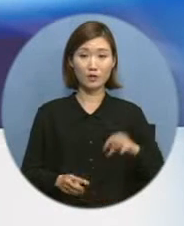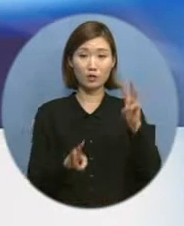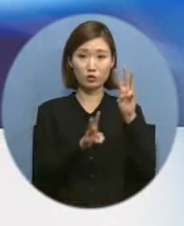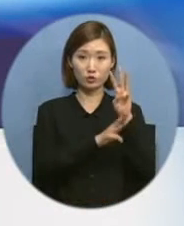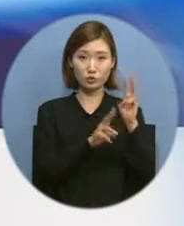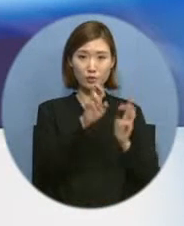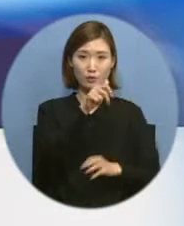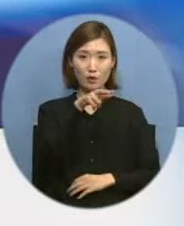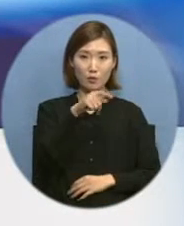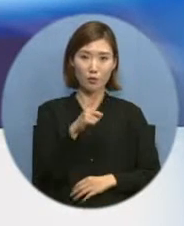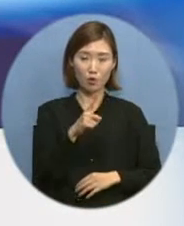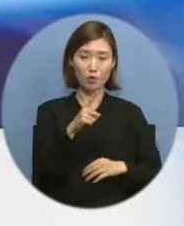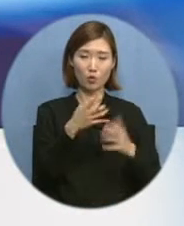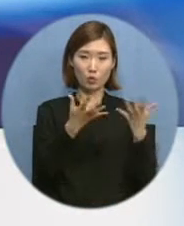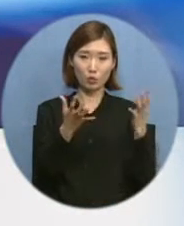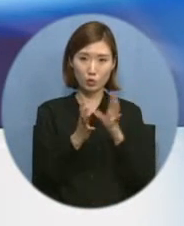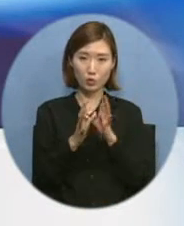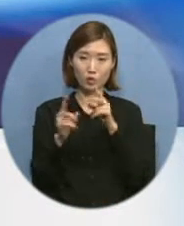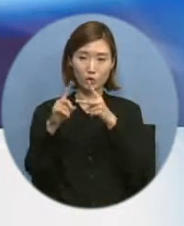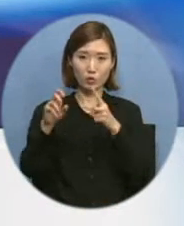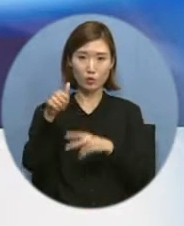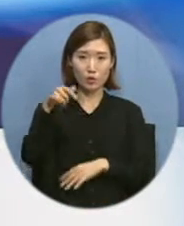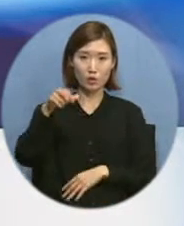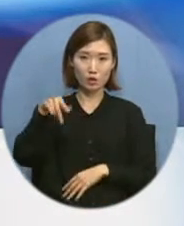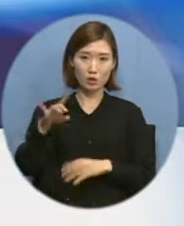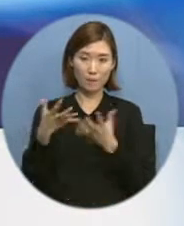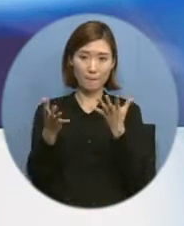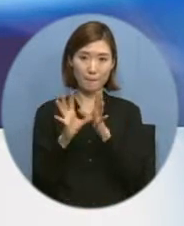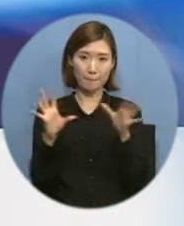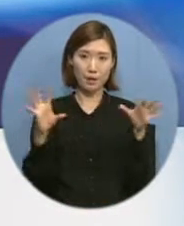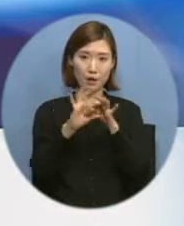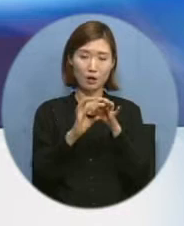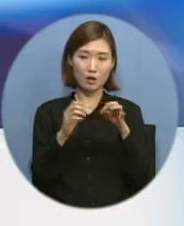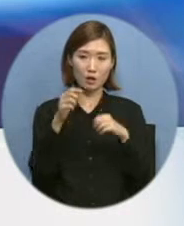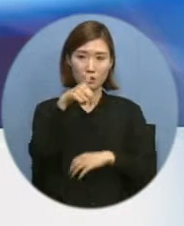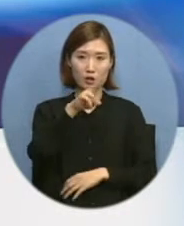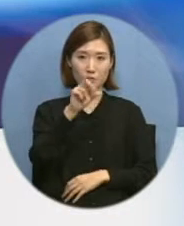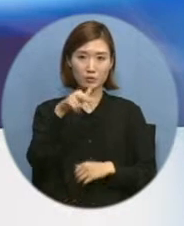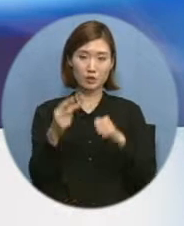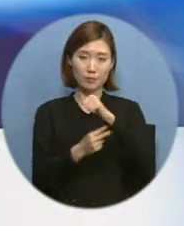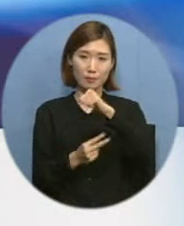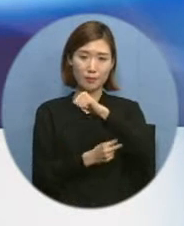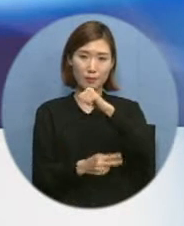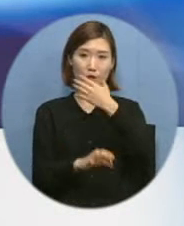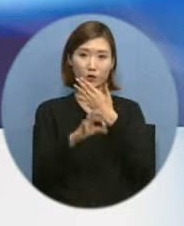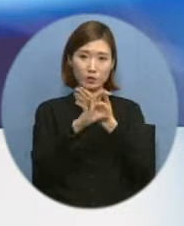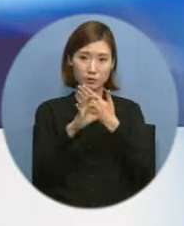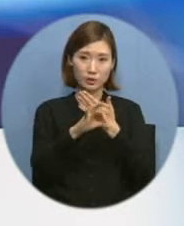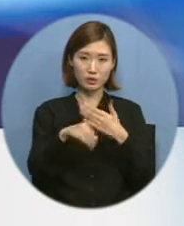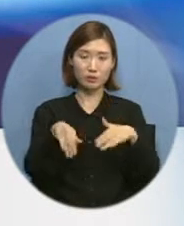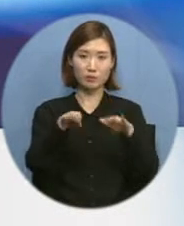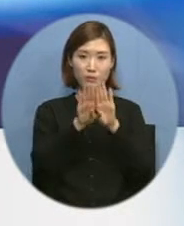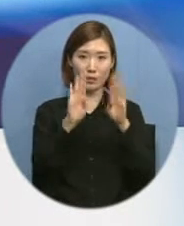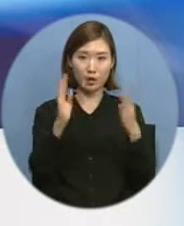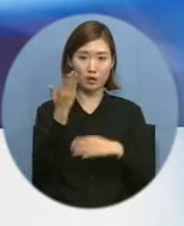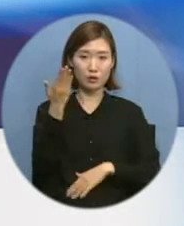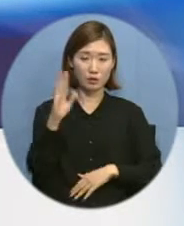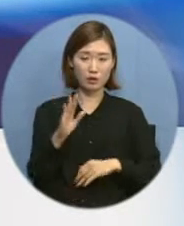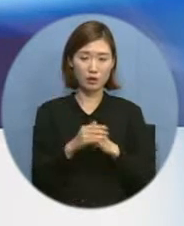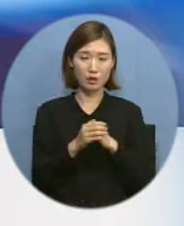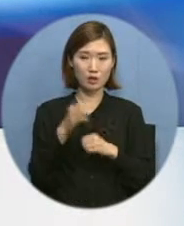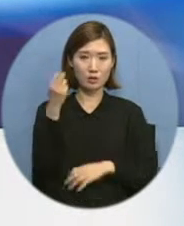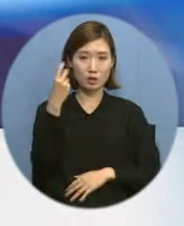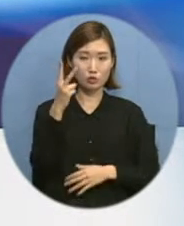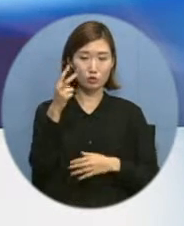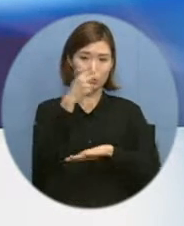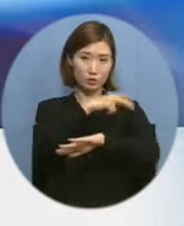중랑구 면목동과 동대문구 휘경동을 잇는 겸재교가 지난 6월 임시 개통됐는데요. 하지만 잦은 설계